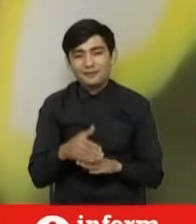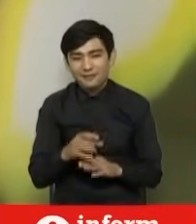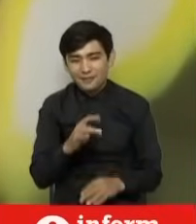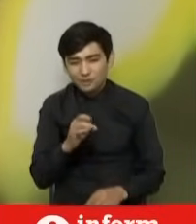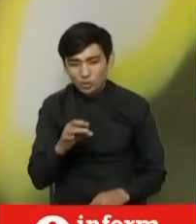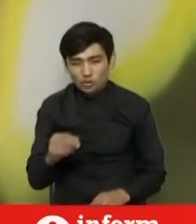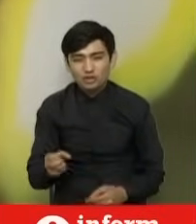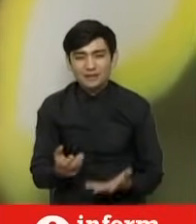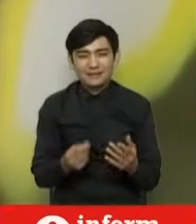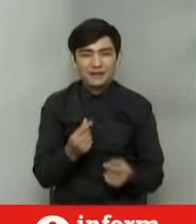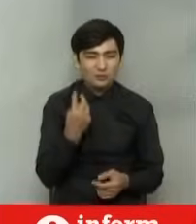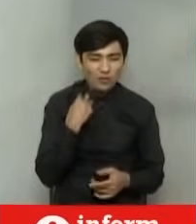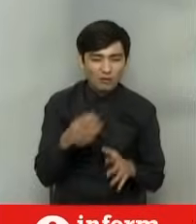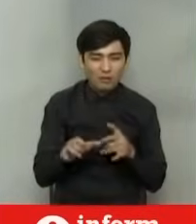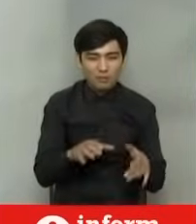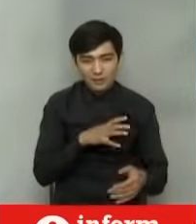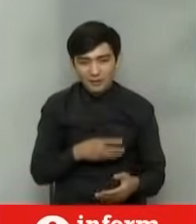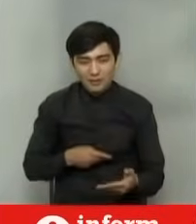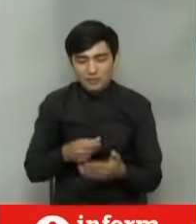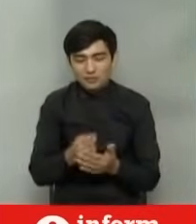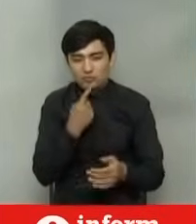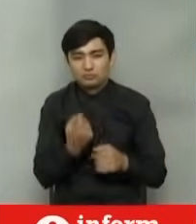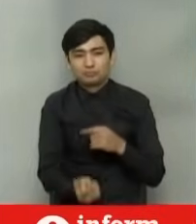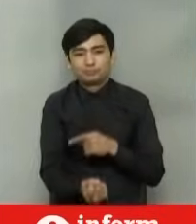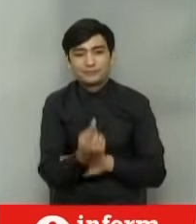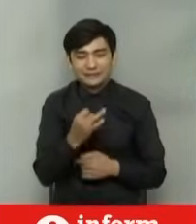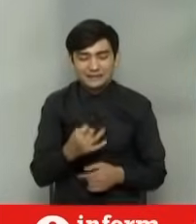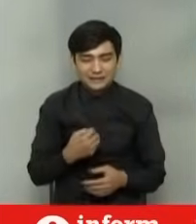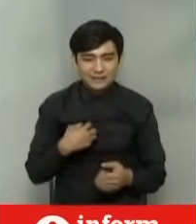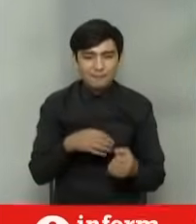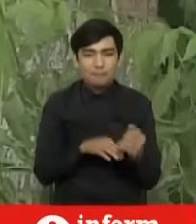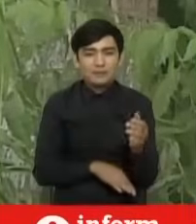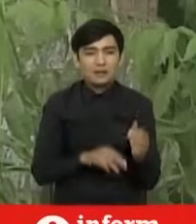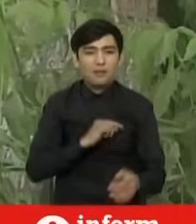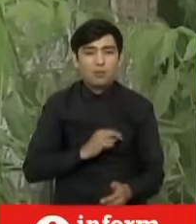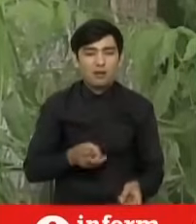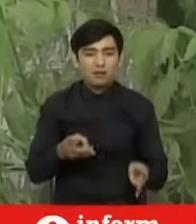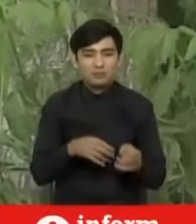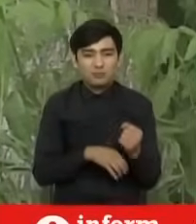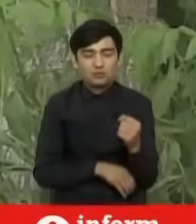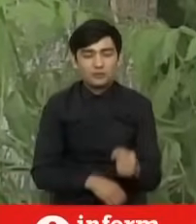денежные займы. В какой-то момент платить стало сложно, а потом он и вовсе стал безработным.